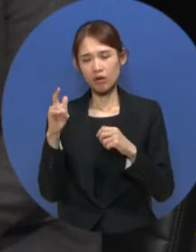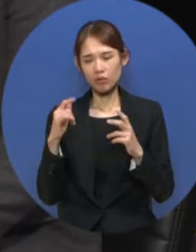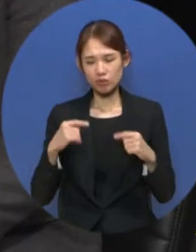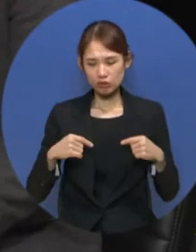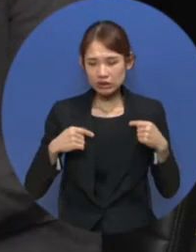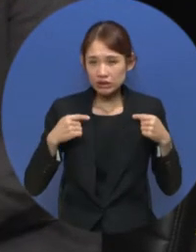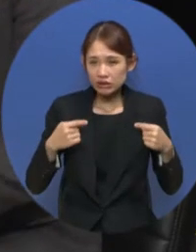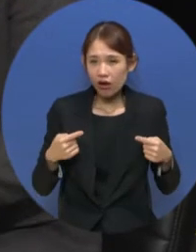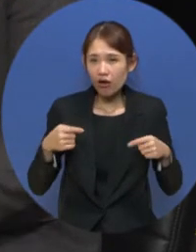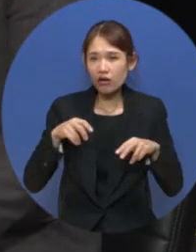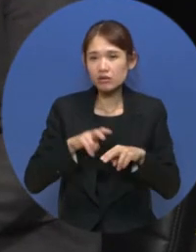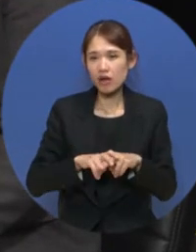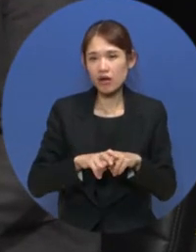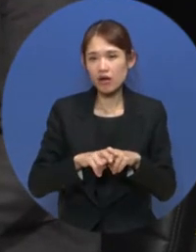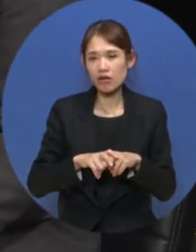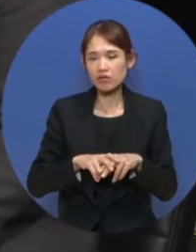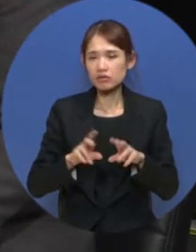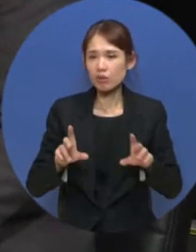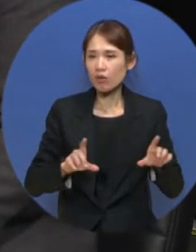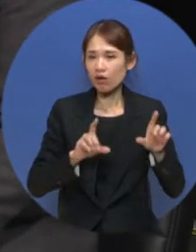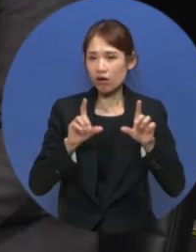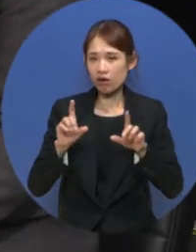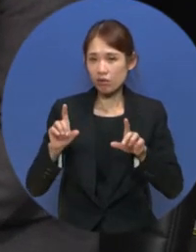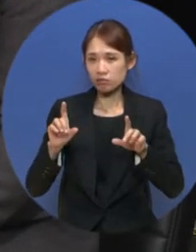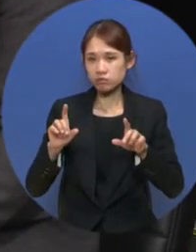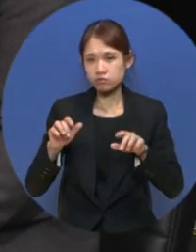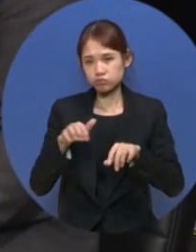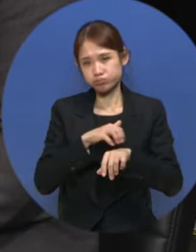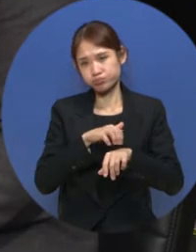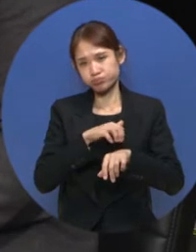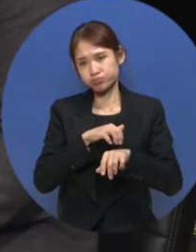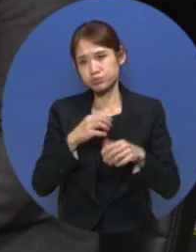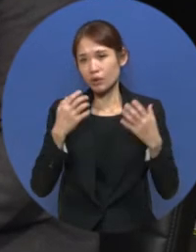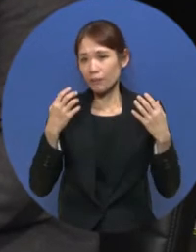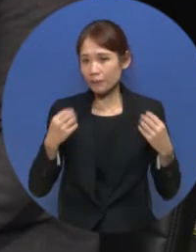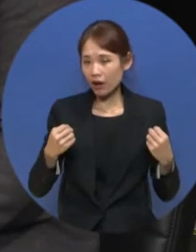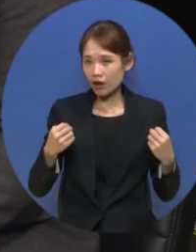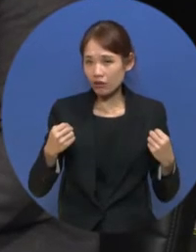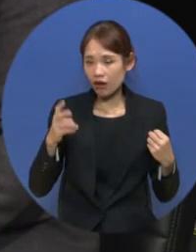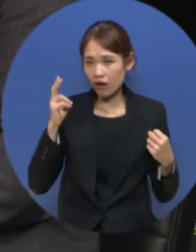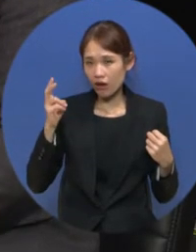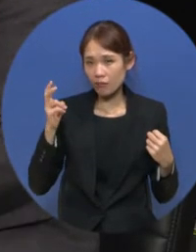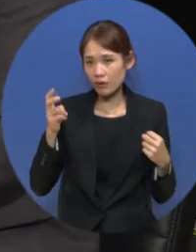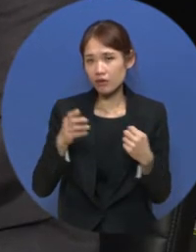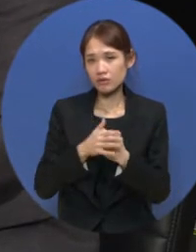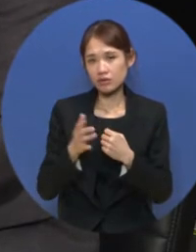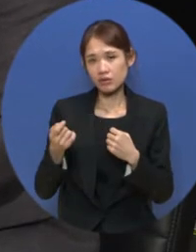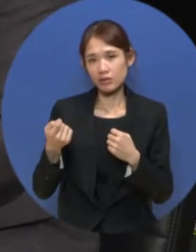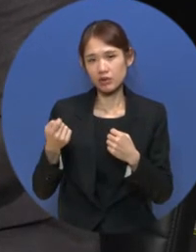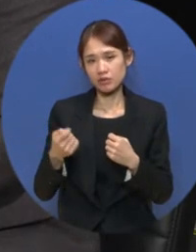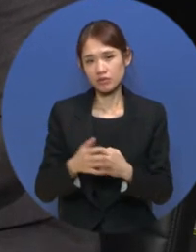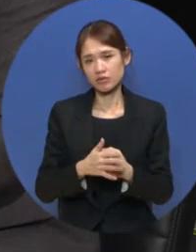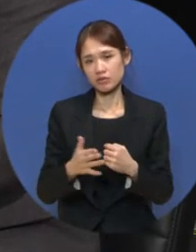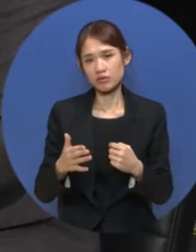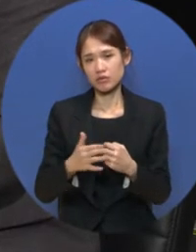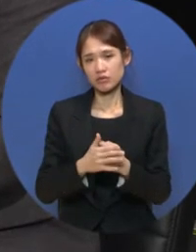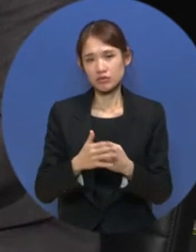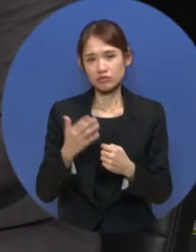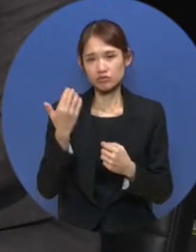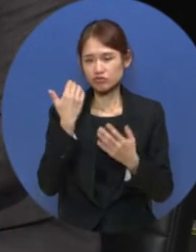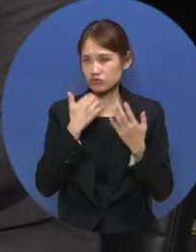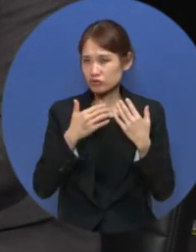있어서 좀 여러 가지 부분들이 좀 많이 불편했던 부분들이 있었는데, 그래서 그런 부분들을 아무도